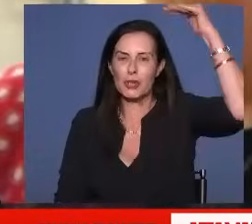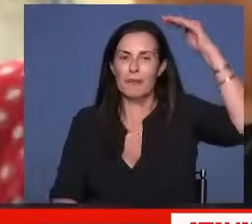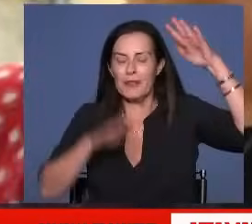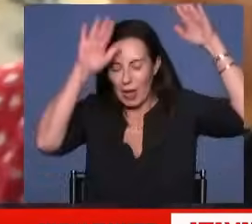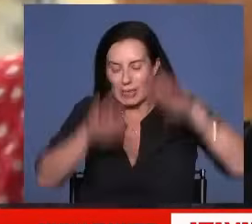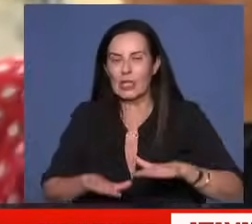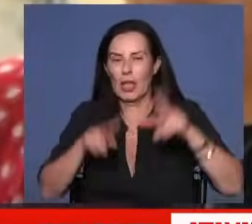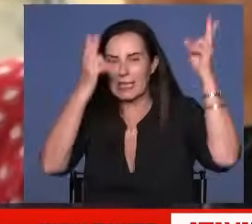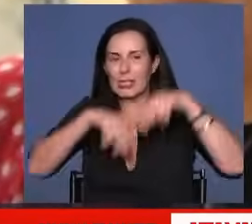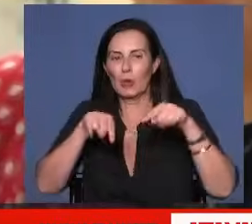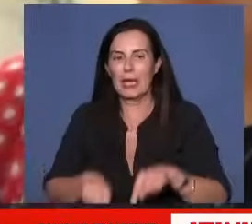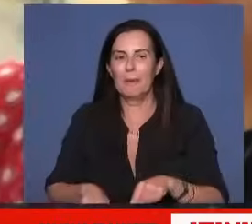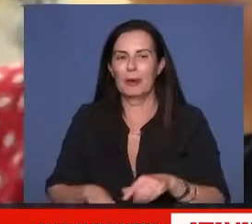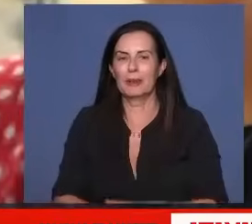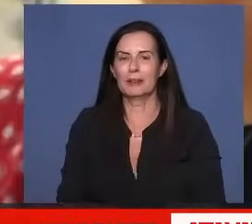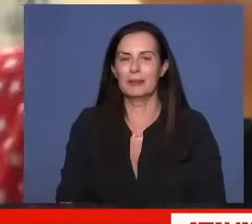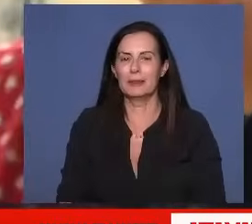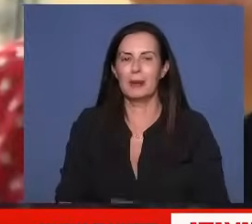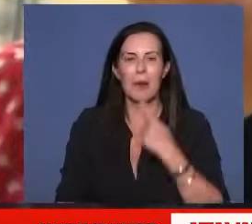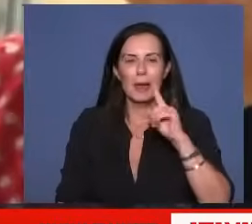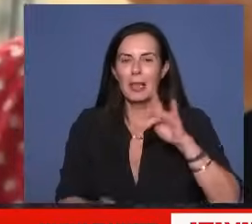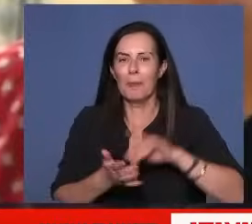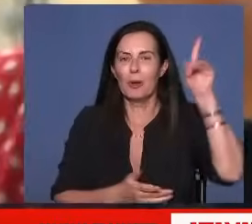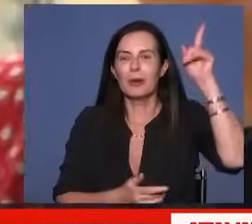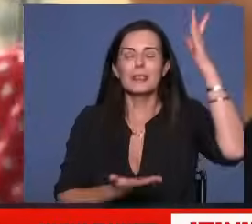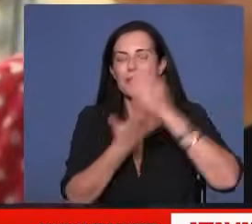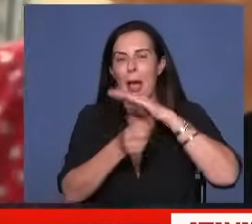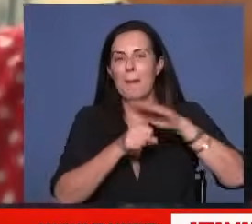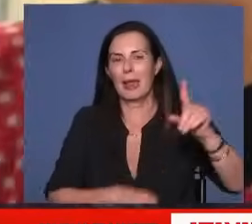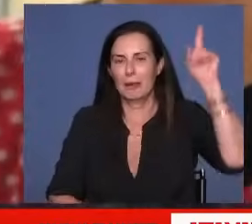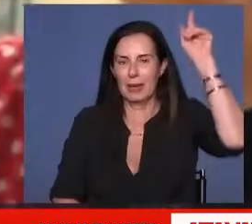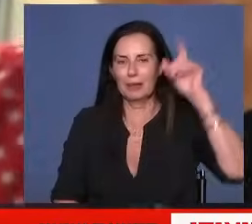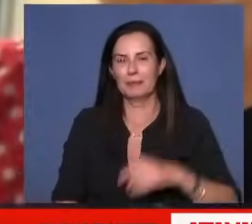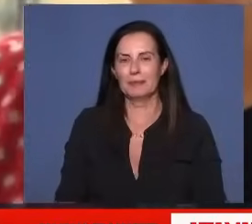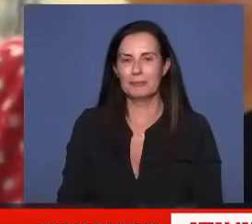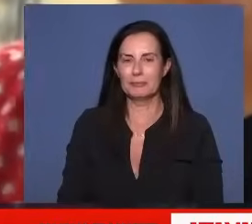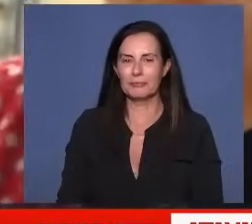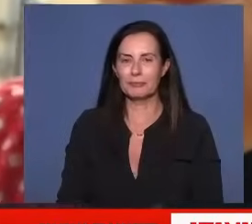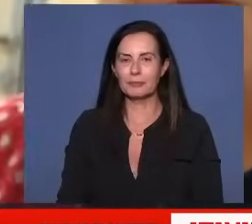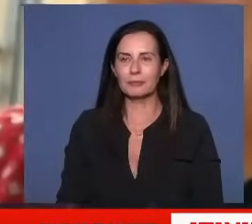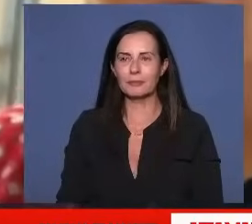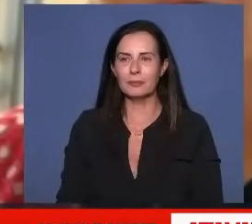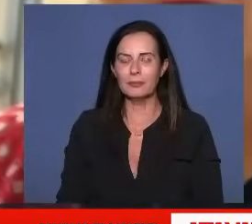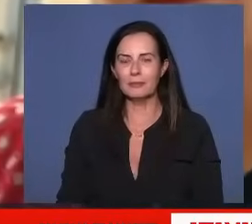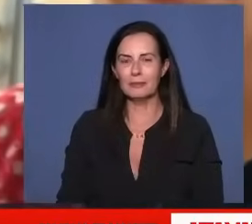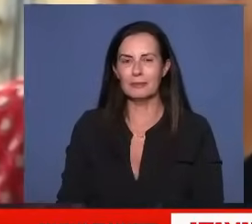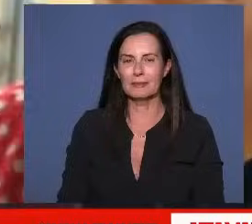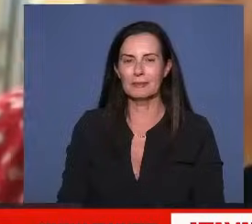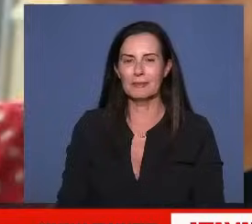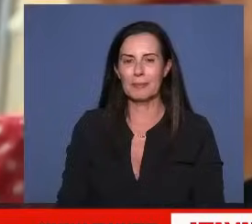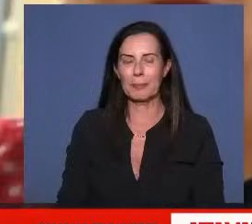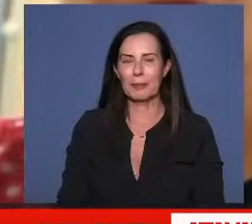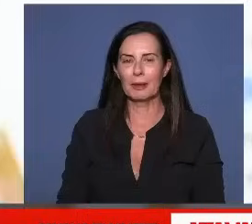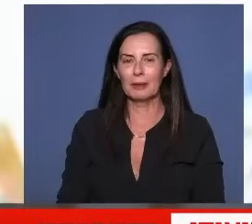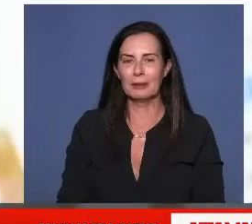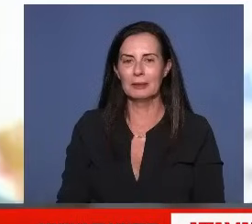למטה. אמרו, אני אין לך מקום פה, אתה... בטוח. המכסה מלאה. אוי. דחף אותי...